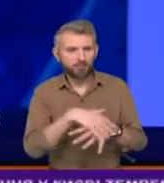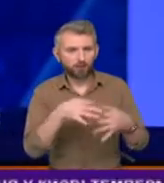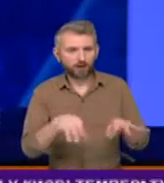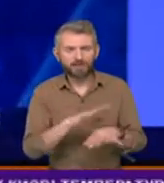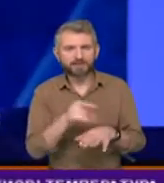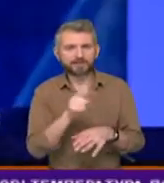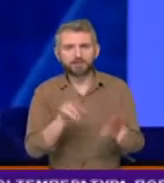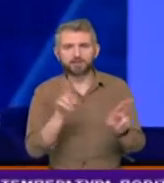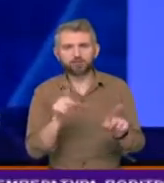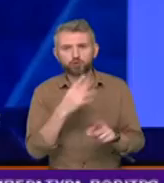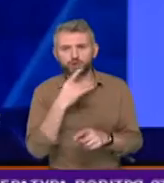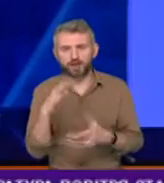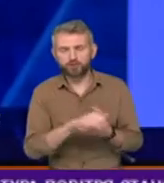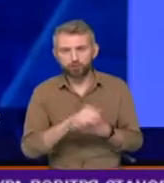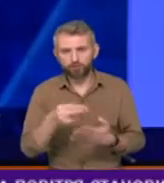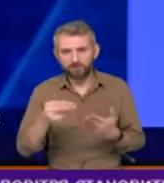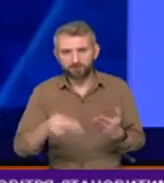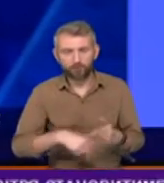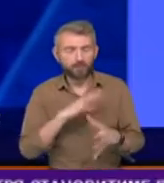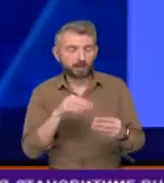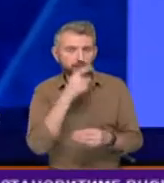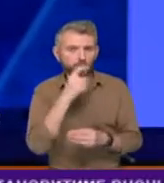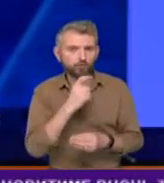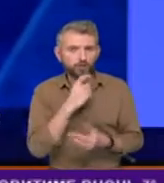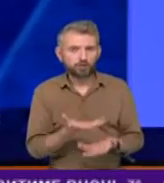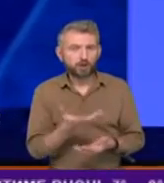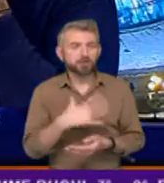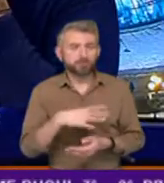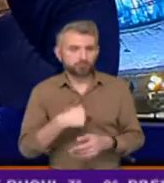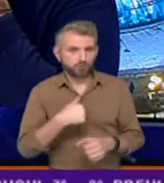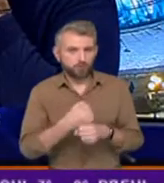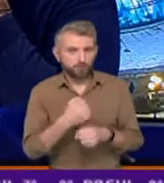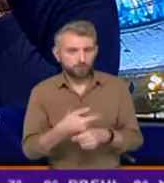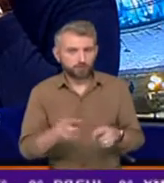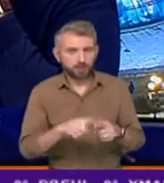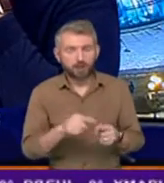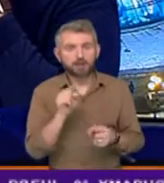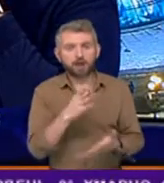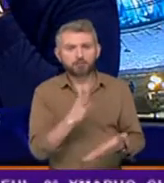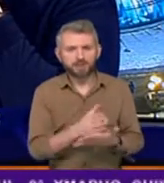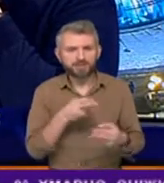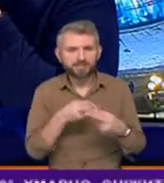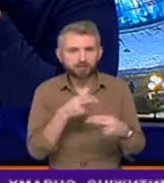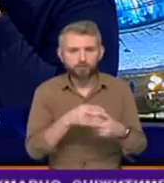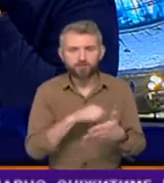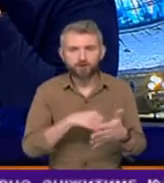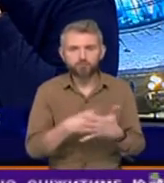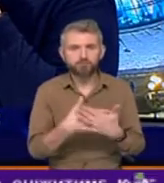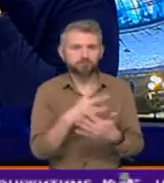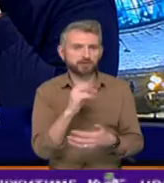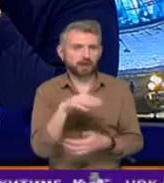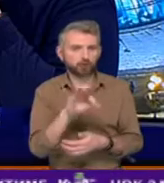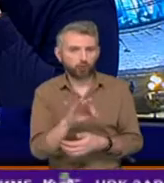тими принципами, якими Радянський Союз підписував, взагалі не розуміючи, а для чого ми це робимо. Але там є і стримуючий фактор, скажімо, того ж самого